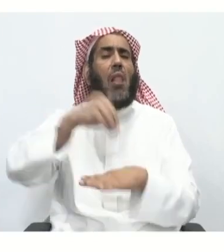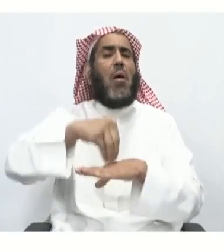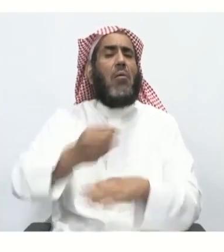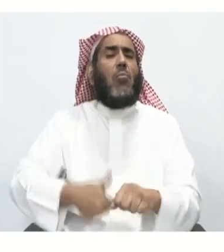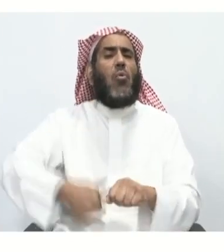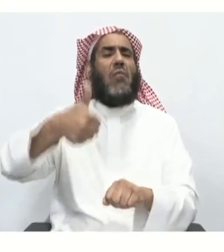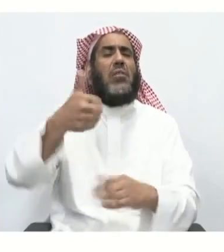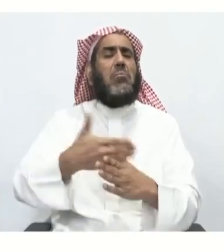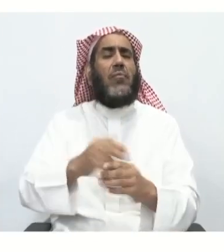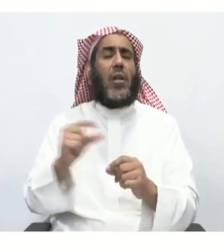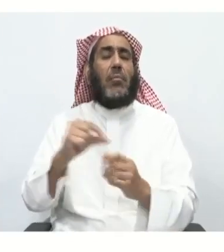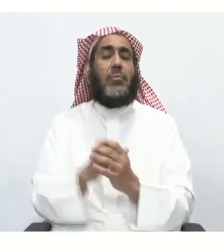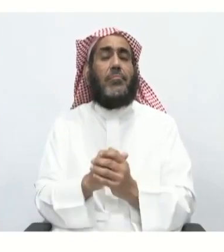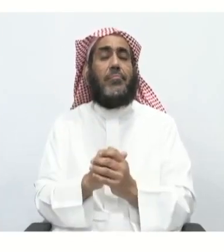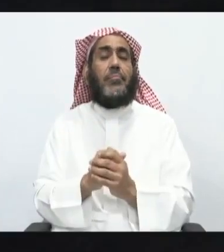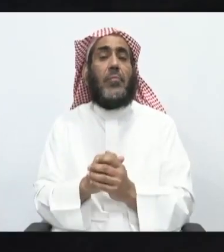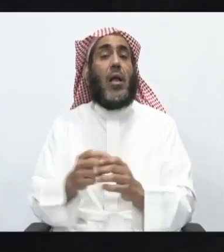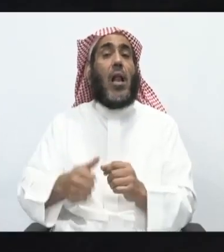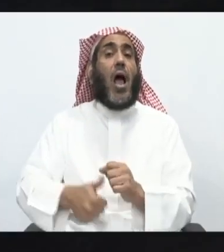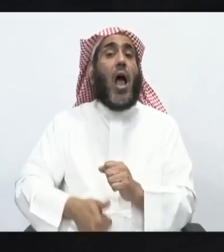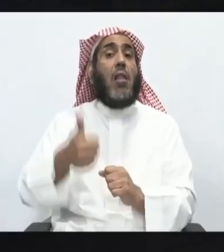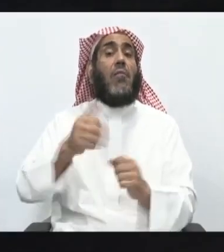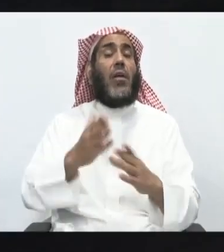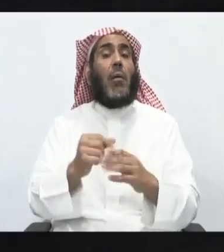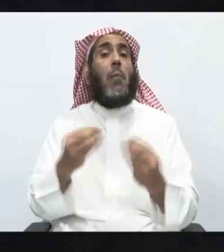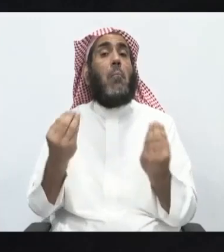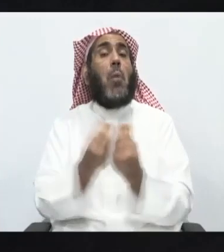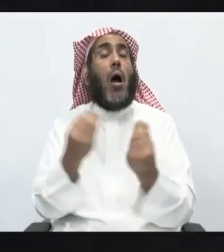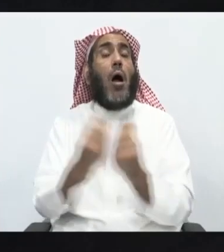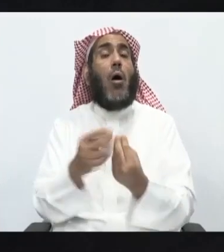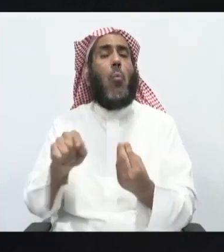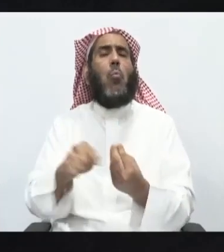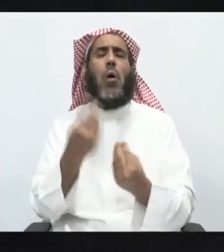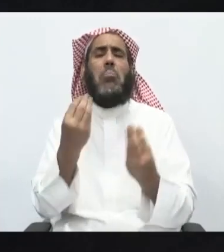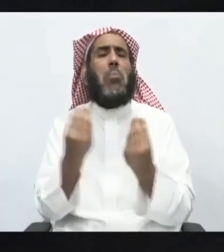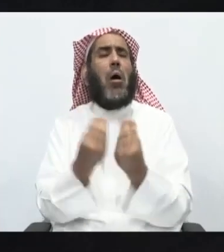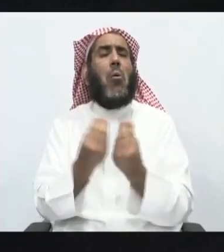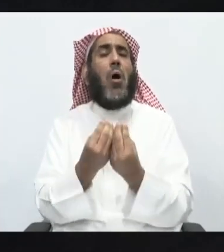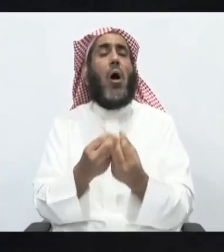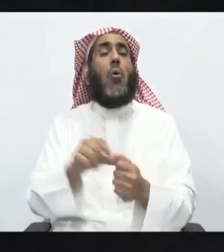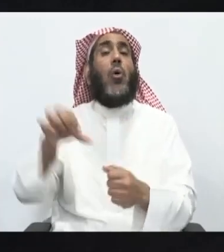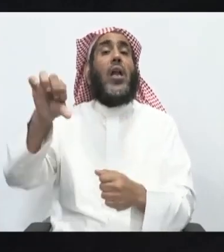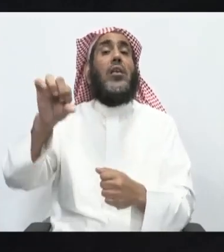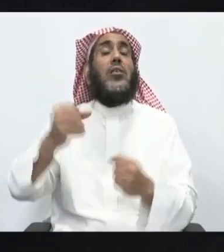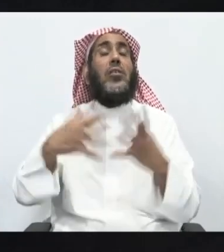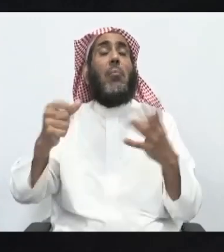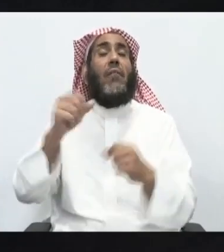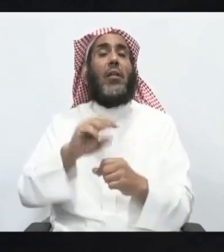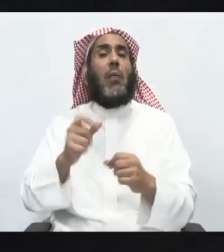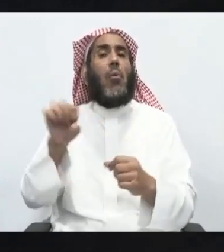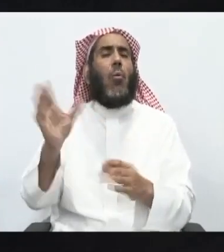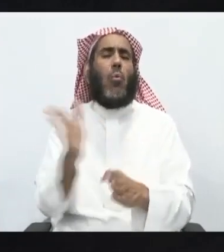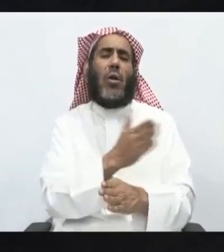الالف الفارقه في الكلمات الاخرى طبعا الالف الفارقه لا تاتي الا مع واو الجماعه فقط ولا تاتي في الواوات الاخرى ان الواو الاخرى تكون من اصل